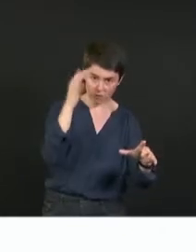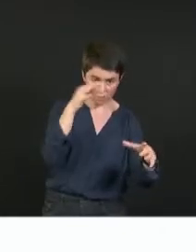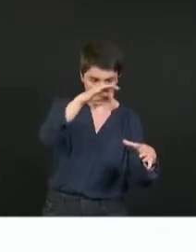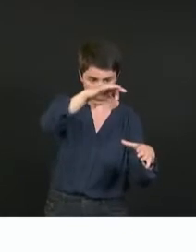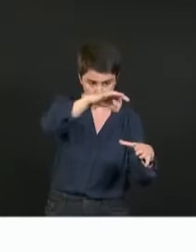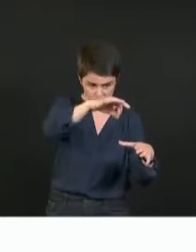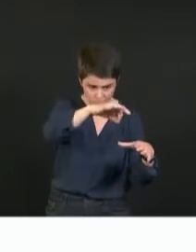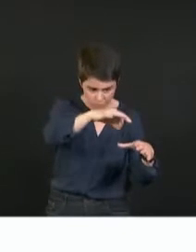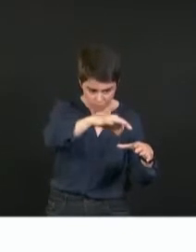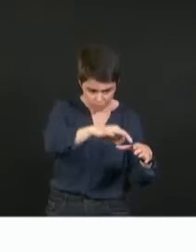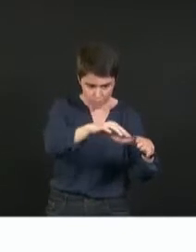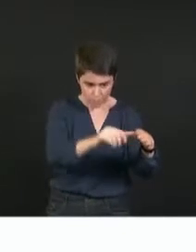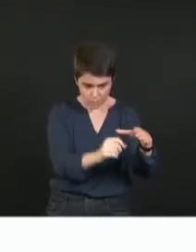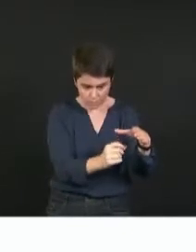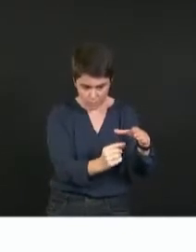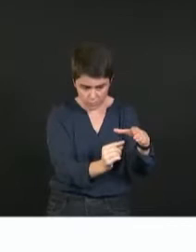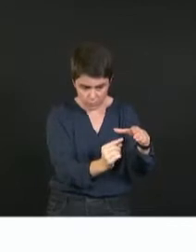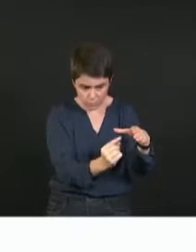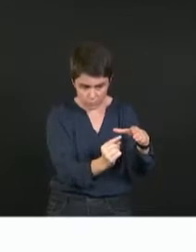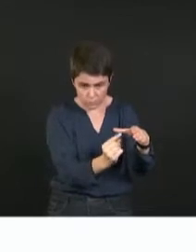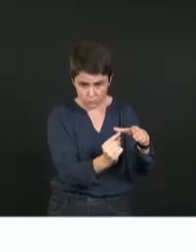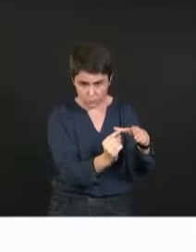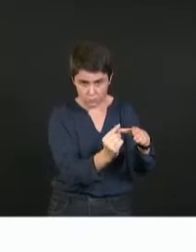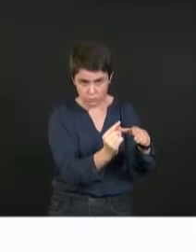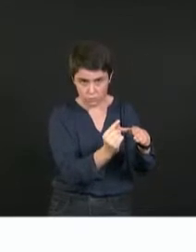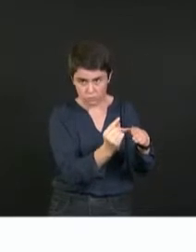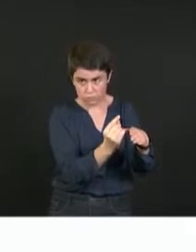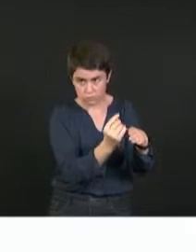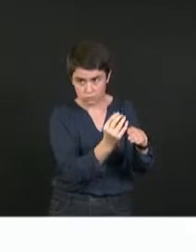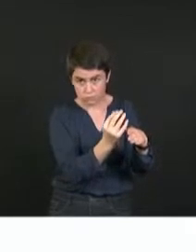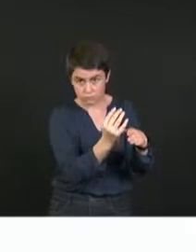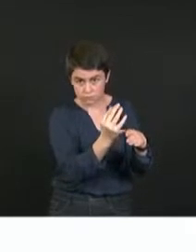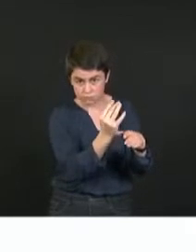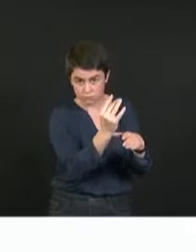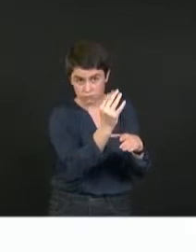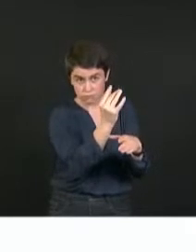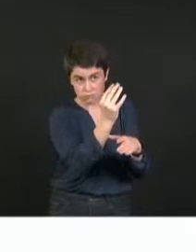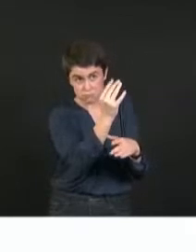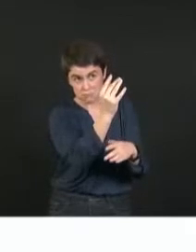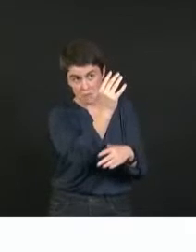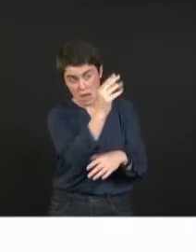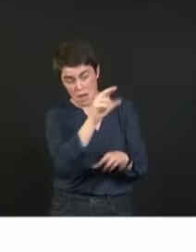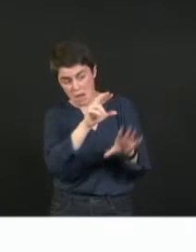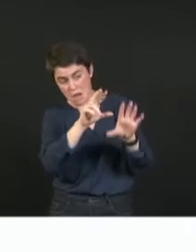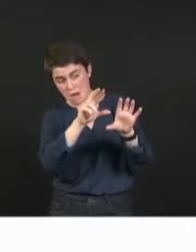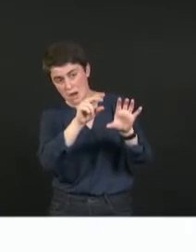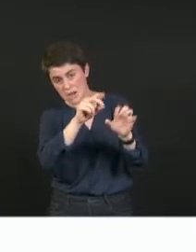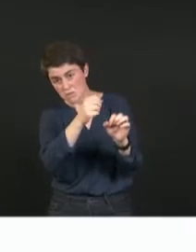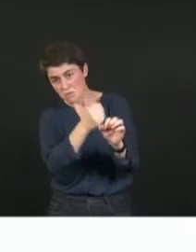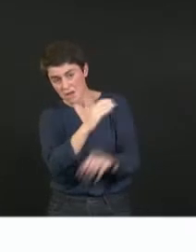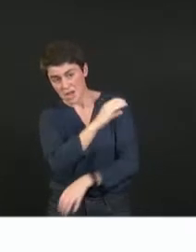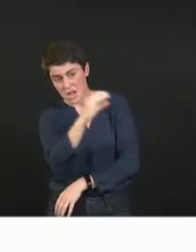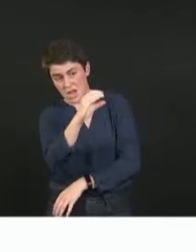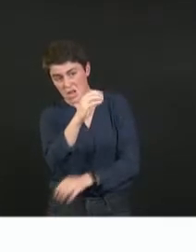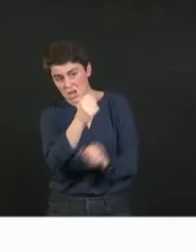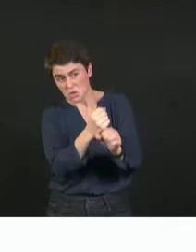pourra, il deviendra adulte et mature, on va dire, d'un point de vue économique d'ici 80, 100 ans, mais ça peut aller jusqu'à 200 ans pour certaines